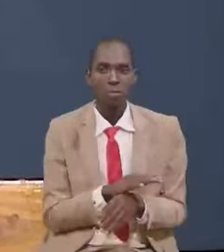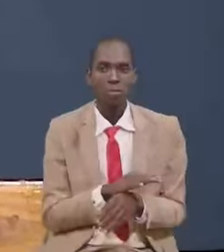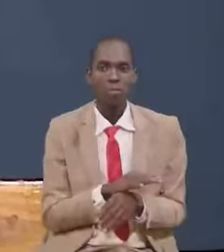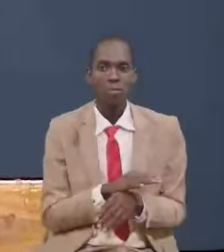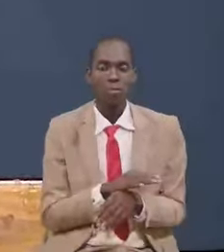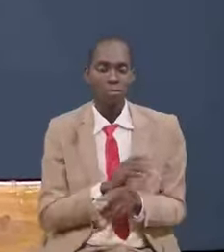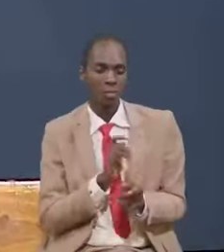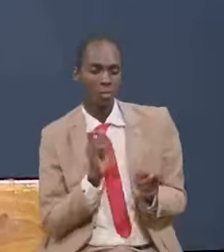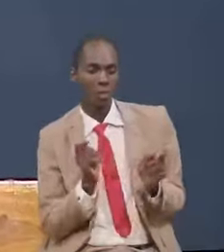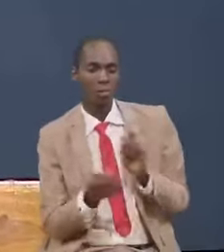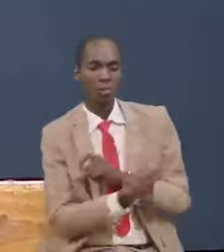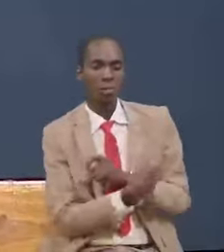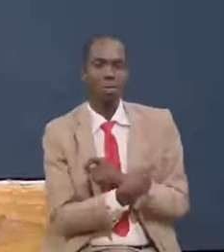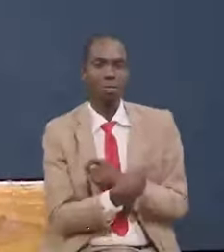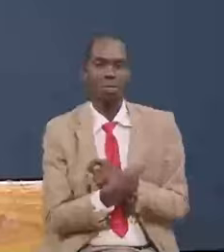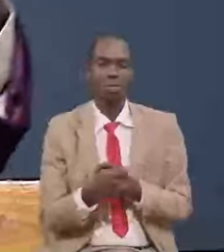Tournant le dos à Dieu.